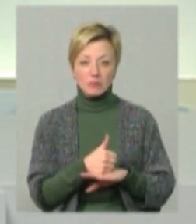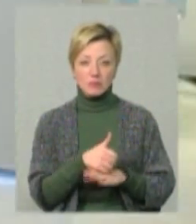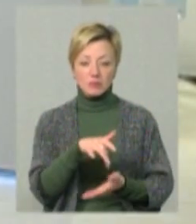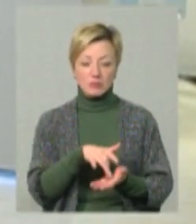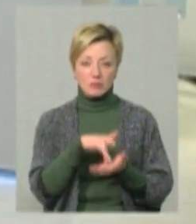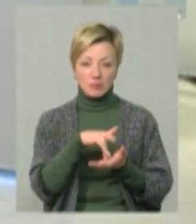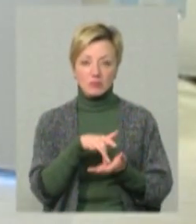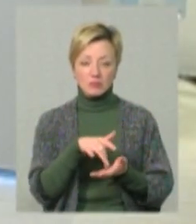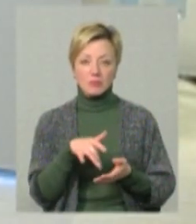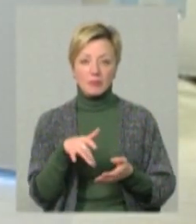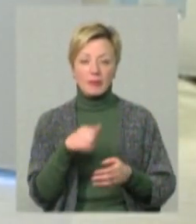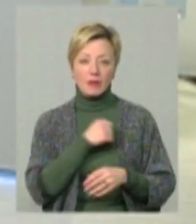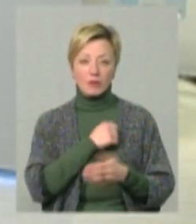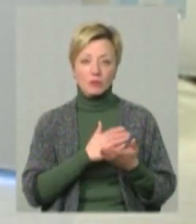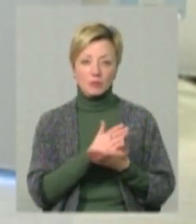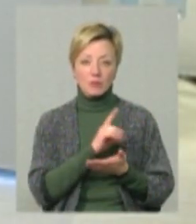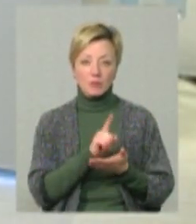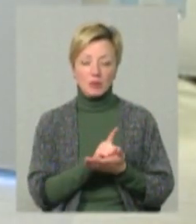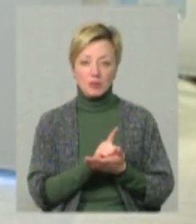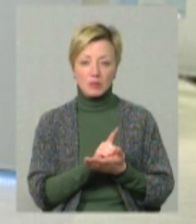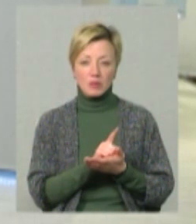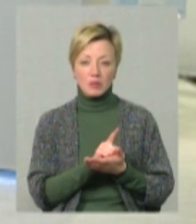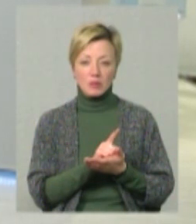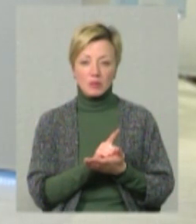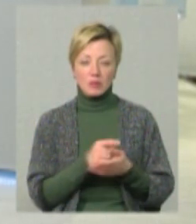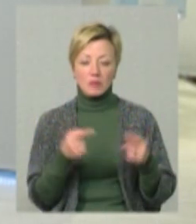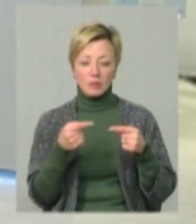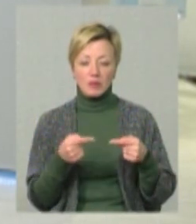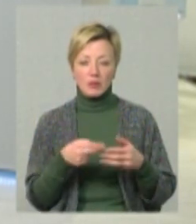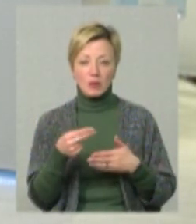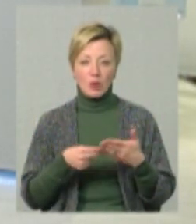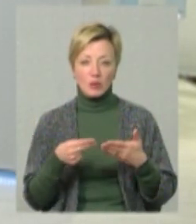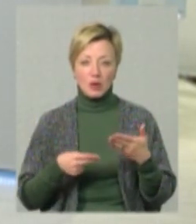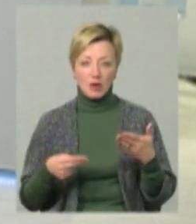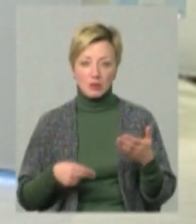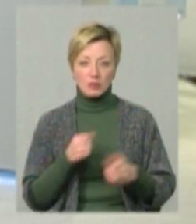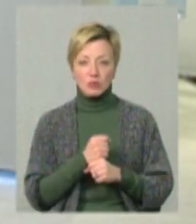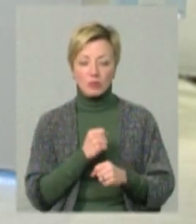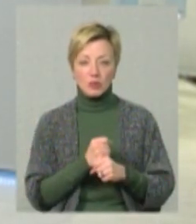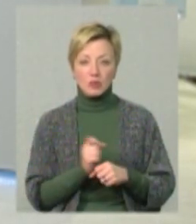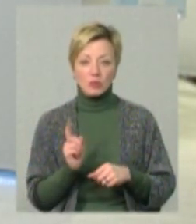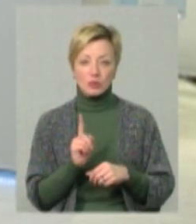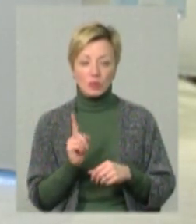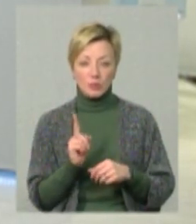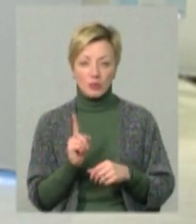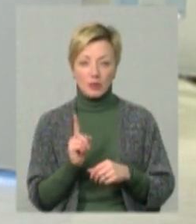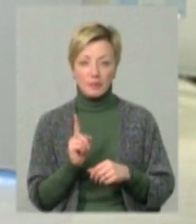такого ядра. Військовослужбовці мають вкласти відповідні контракти для того, щоб